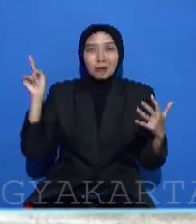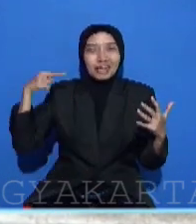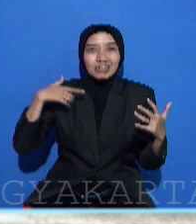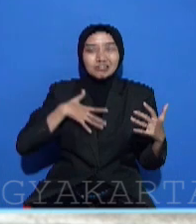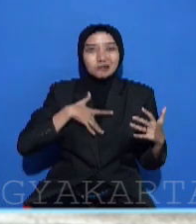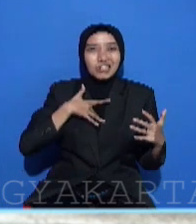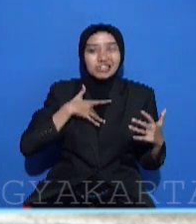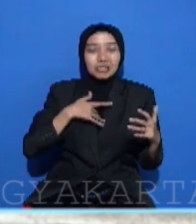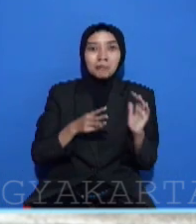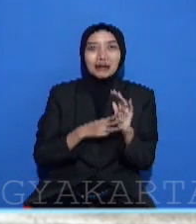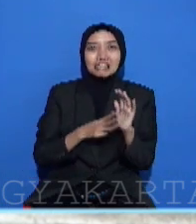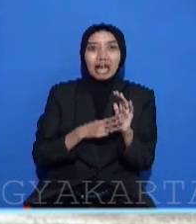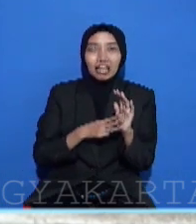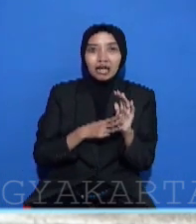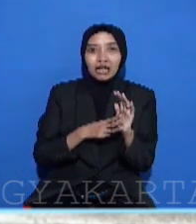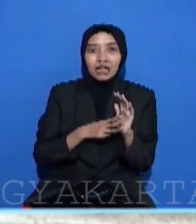permasalahan